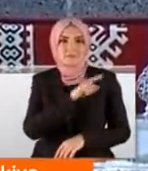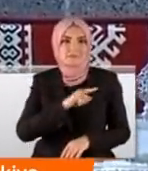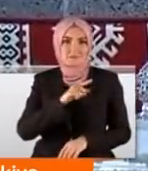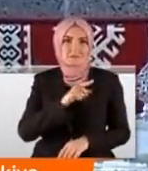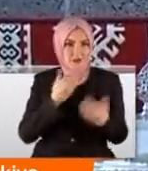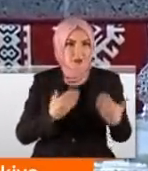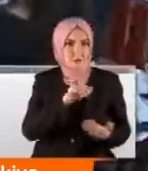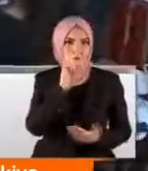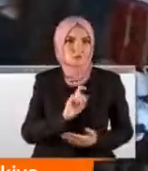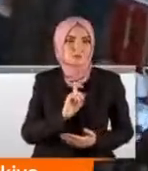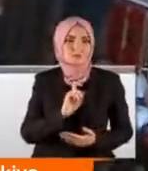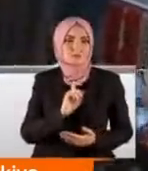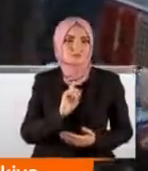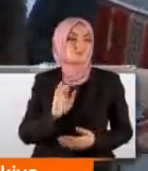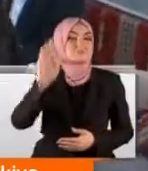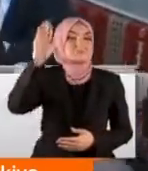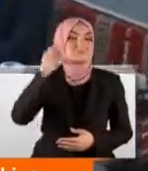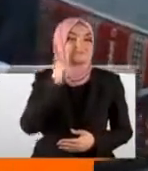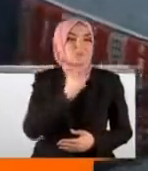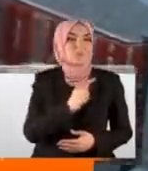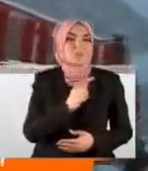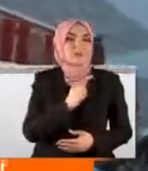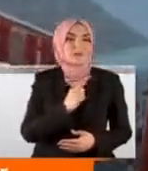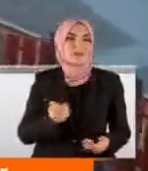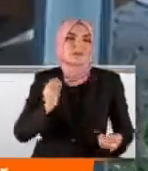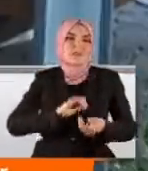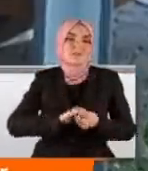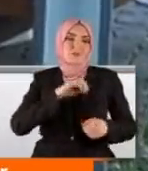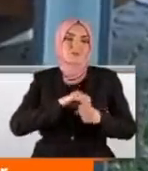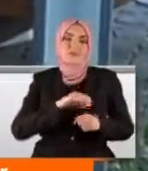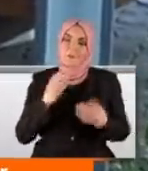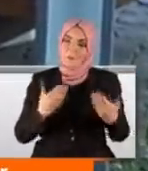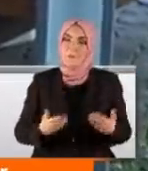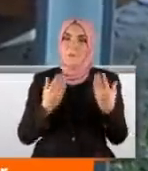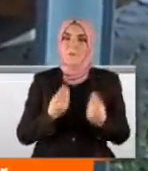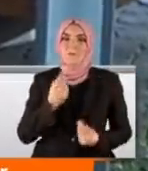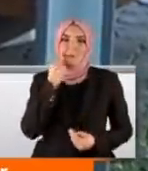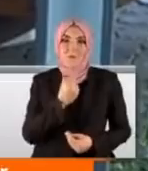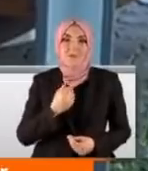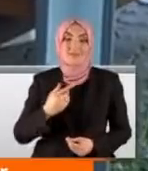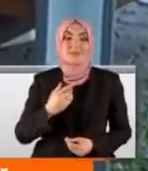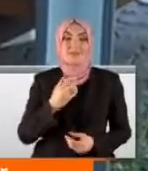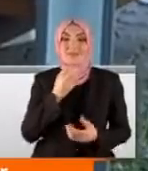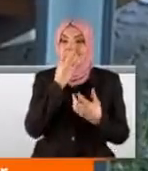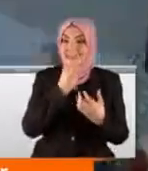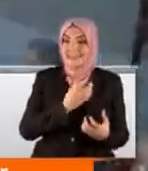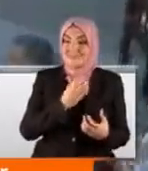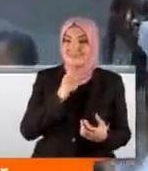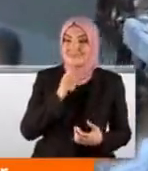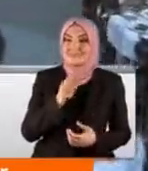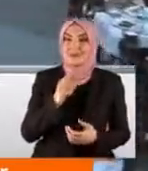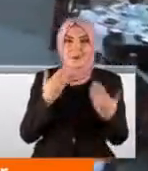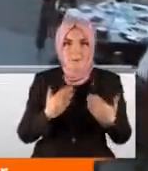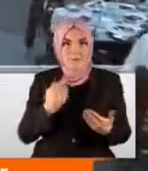Şöyle kabul edenler, etmeyenler ittifakta kabul edilmiştir. Teklif kabul edilince hiç vakit kaybetmeden Kahramanmaraş